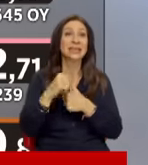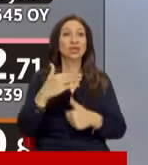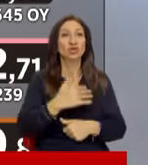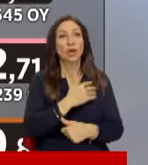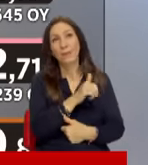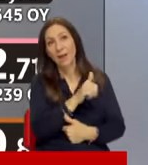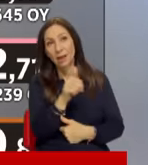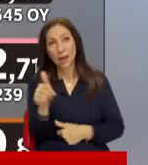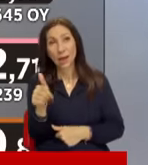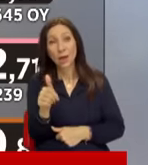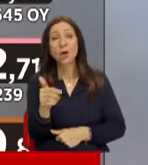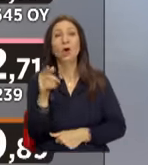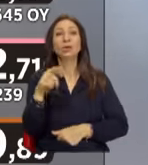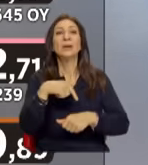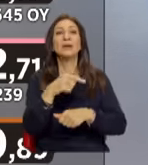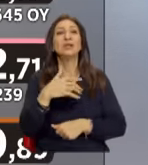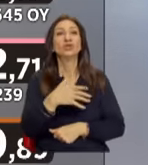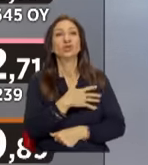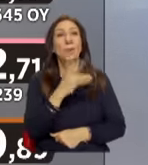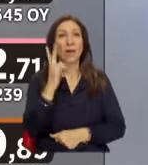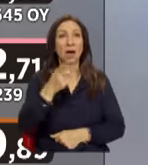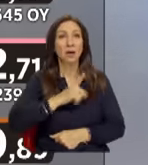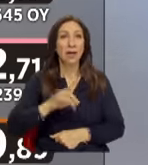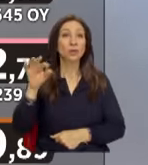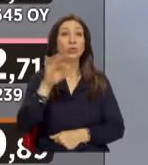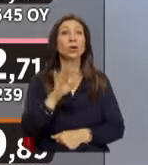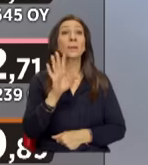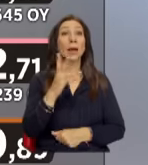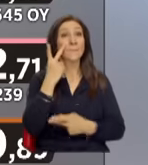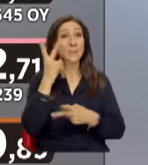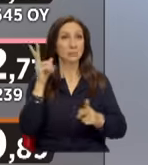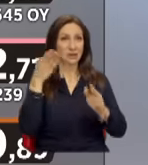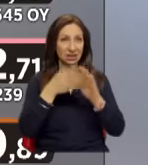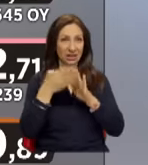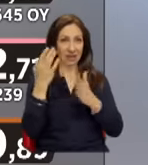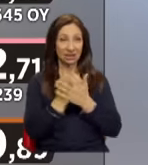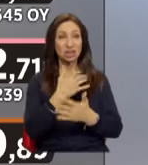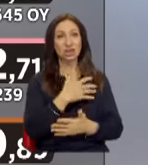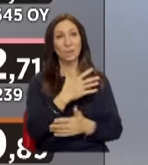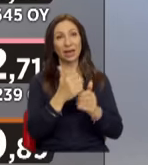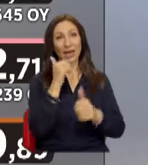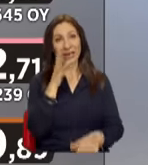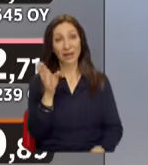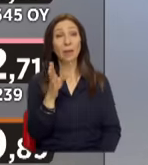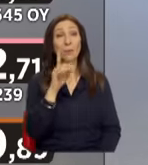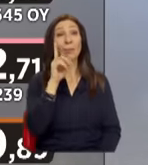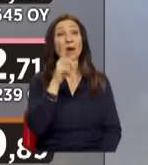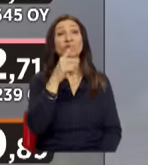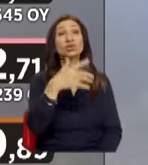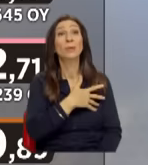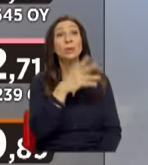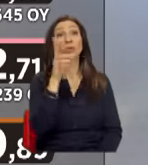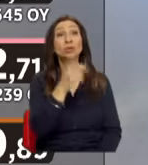Halk Partisi'ne geçti. O zaman da Cumhuriyet Halk Partisi tarafından aday gösterilmedi. Bağımsız girdi, kazandı, CHP'ye geri döndü. Bak, burada mesela